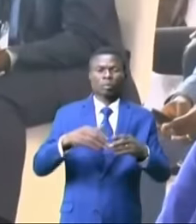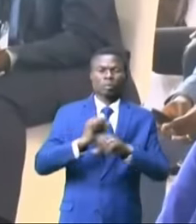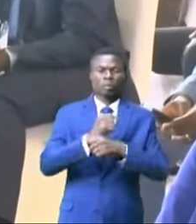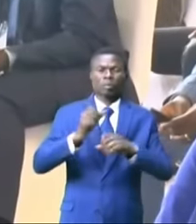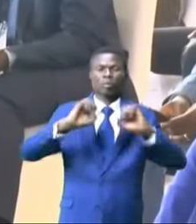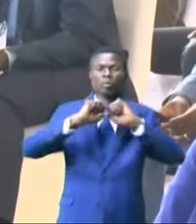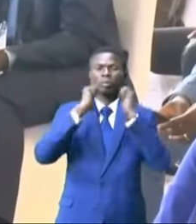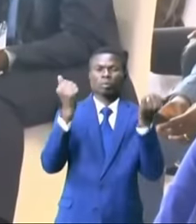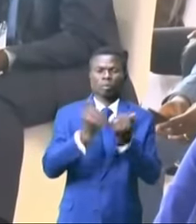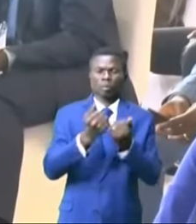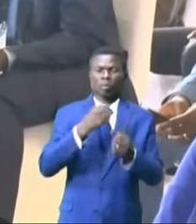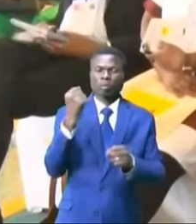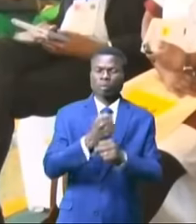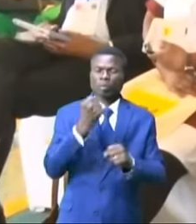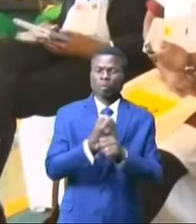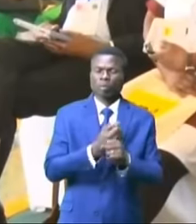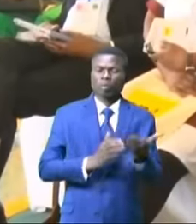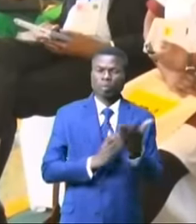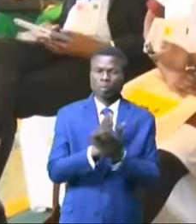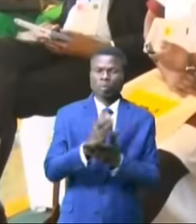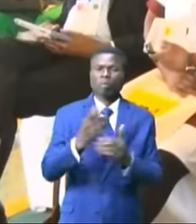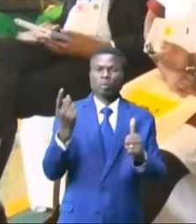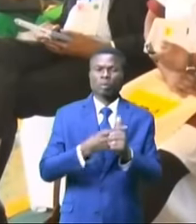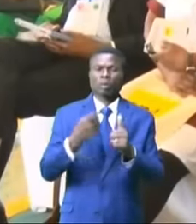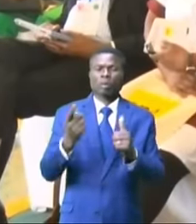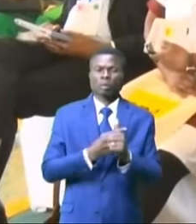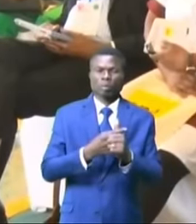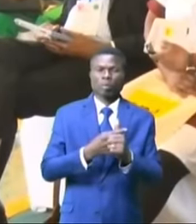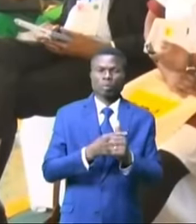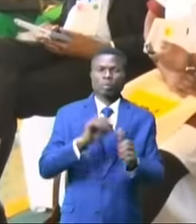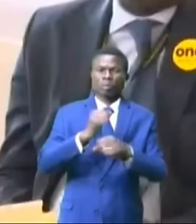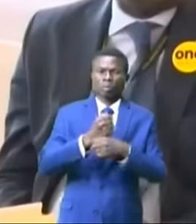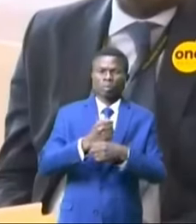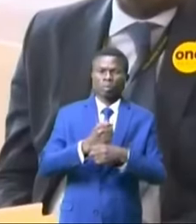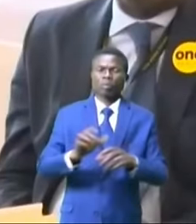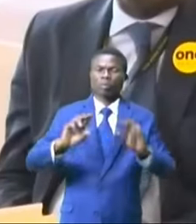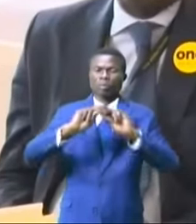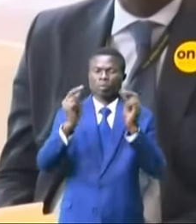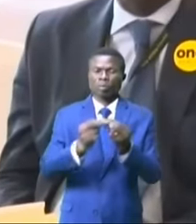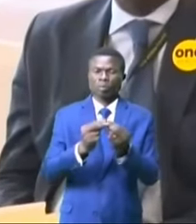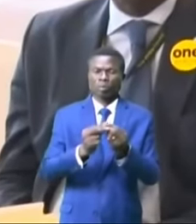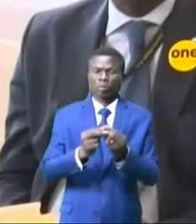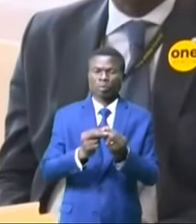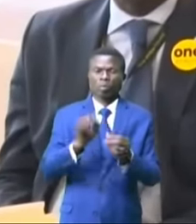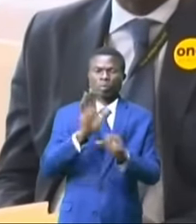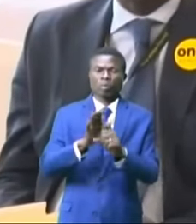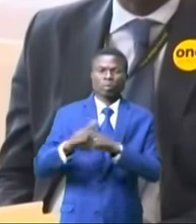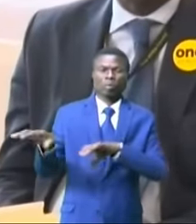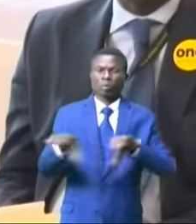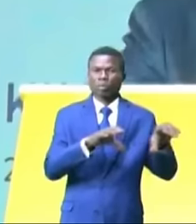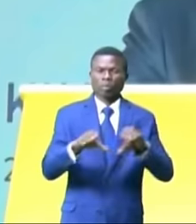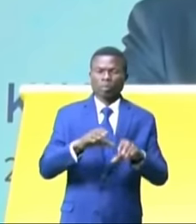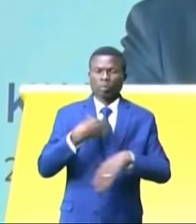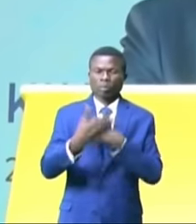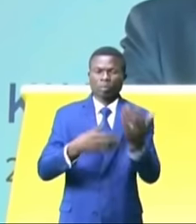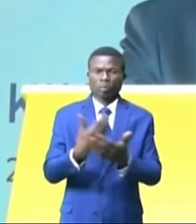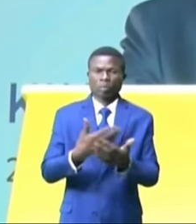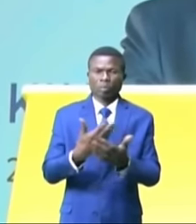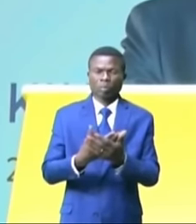pour mieux se faire entendre, mais surtout au fin créer de synergies multiformes entre eux pour accélérer